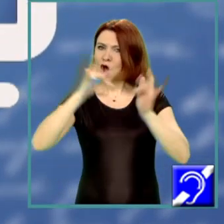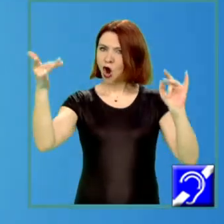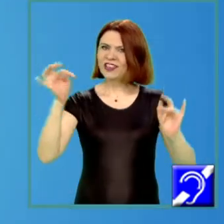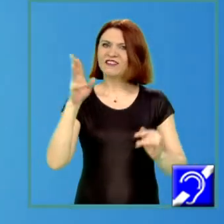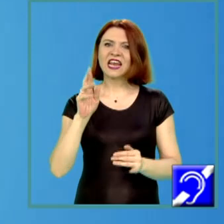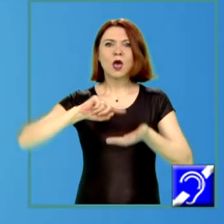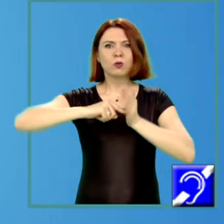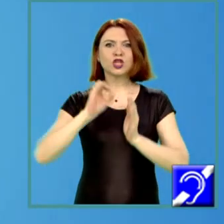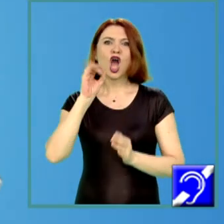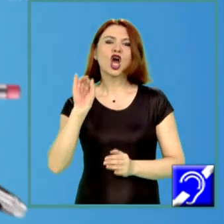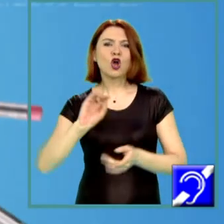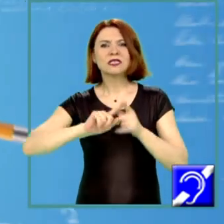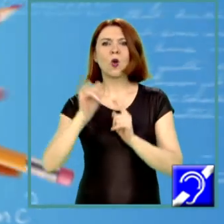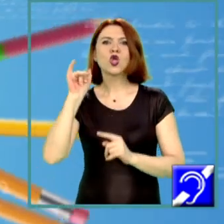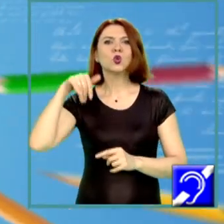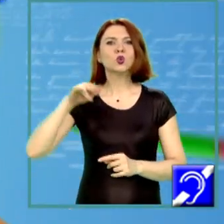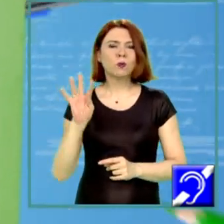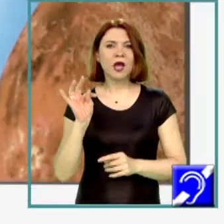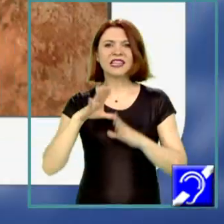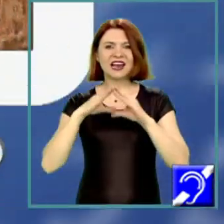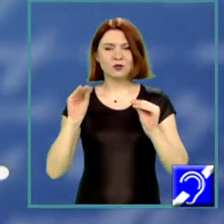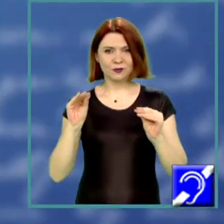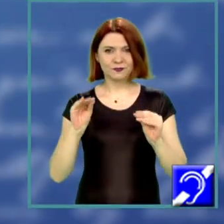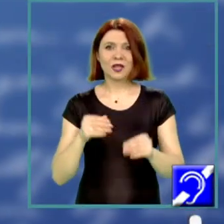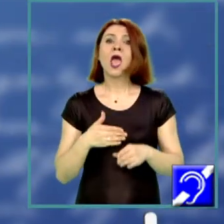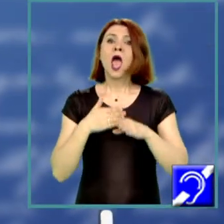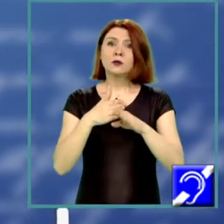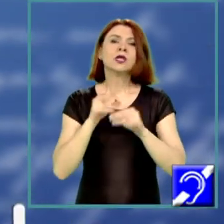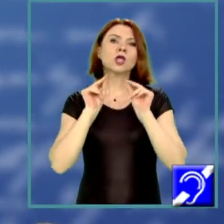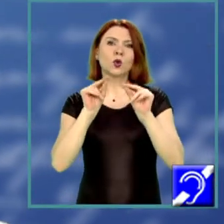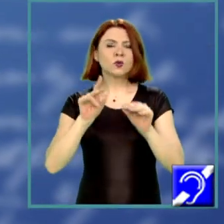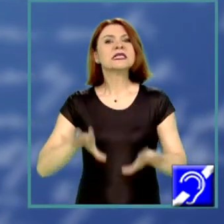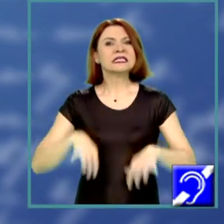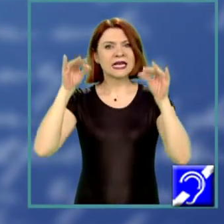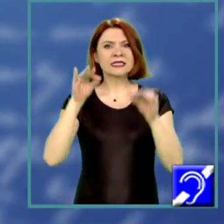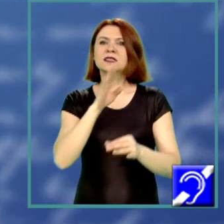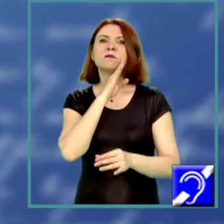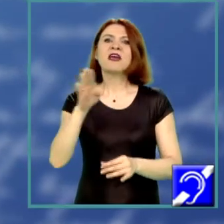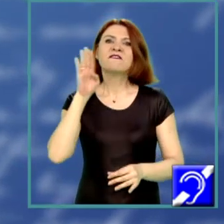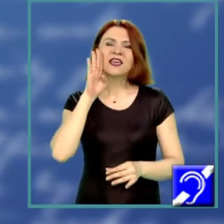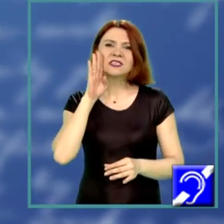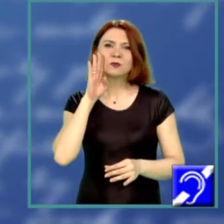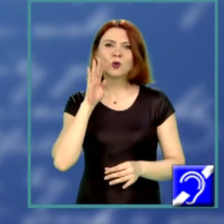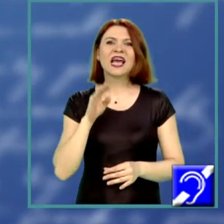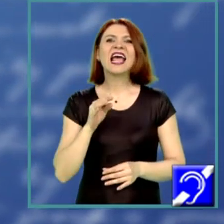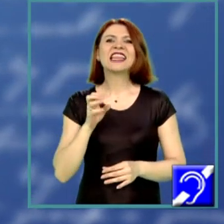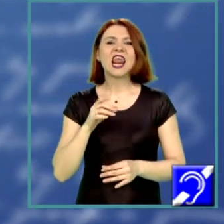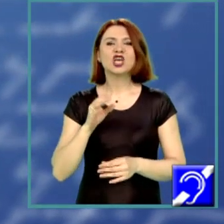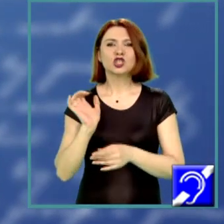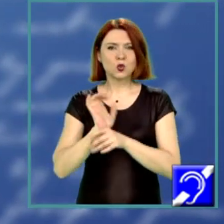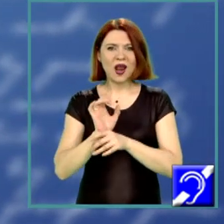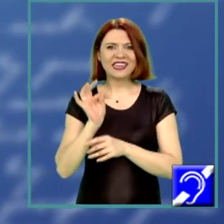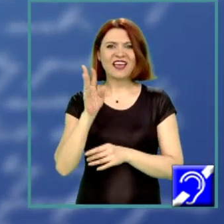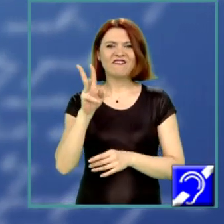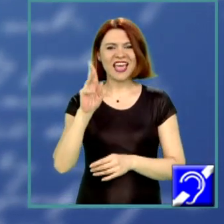tvr.ro sau pe canalul de YouTube al Televiziunii Române suporturile de curs se găsesc pe pagina de Facebook a emisiunii telescoape la TVR